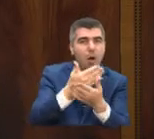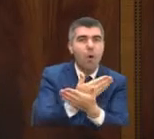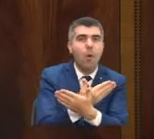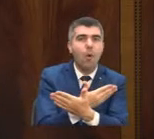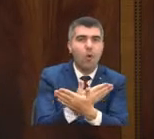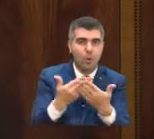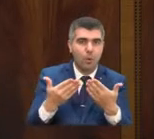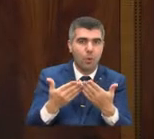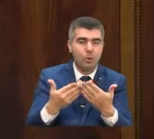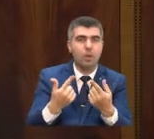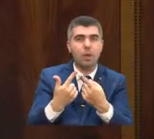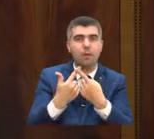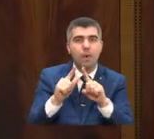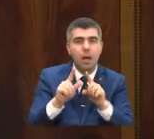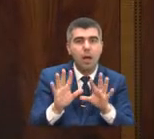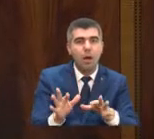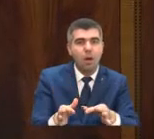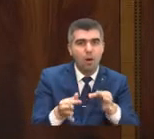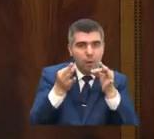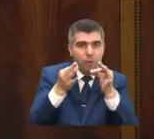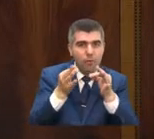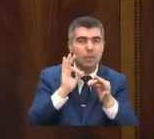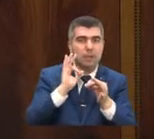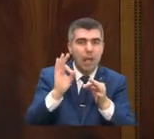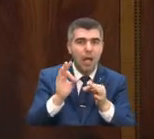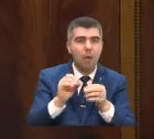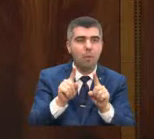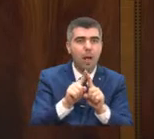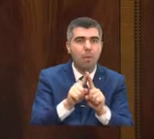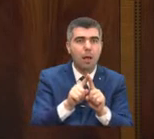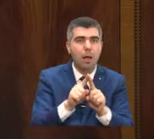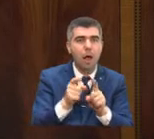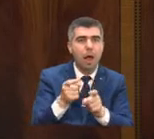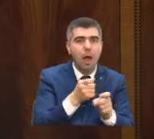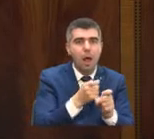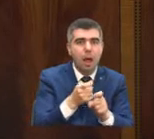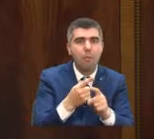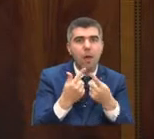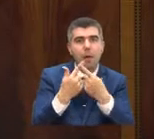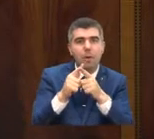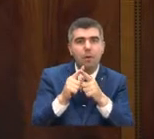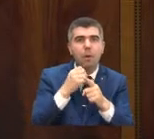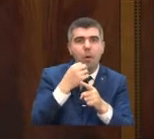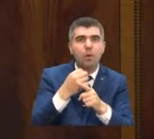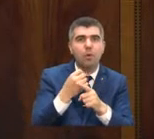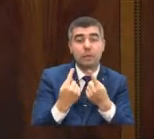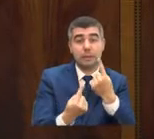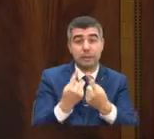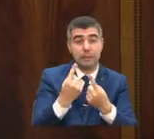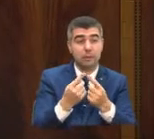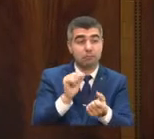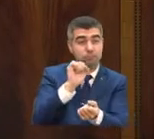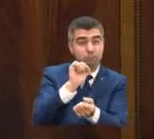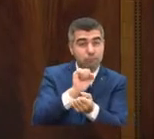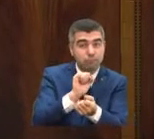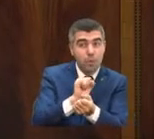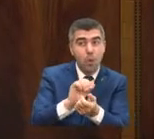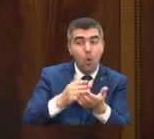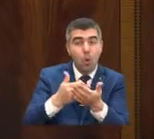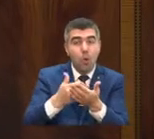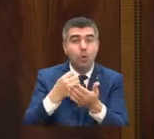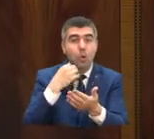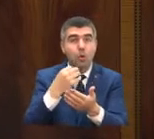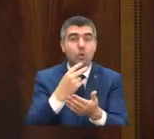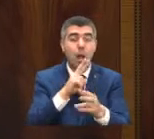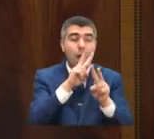بما في ذلك محاربة التطرف وتفكيك خطابه داخل المؤسسات السجنية بهدف التصدي للمفاهيم الدينية